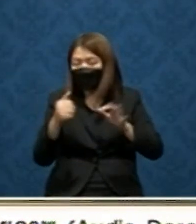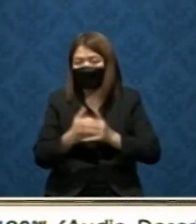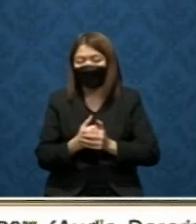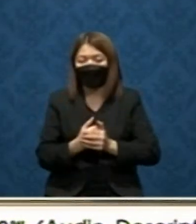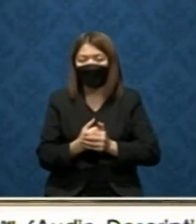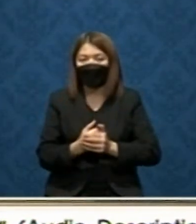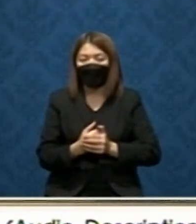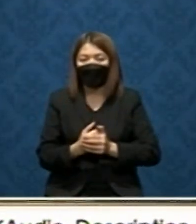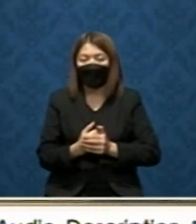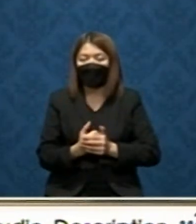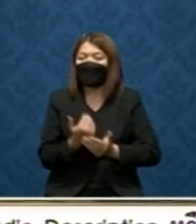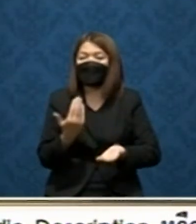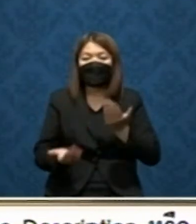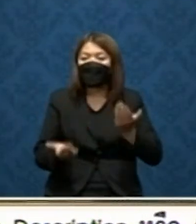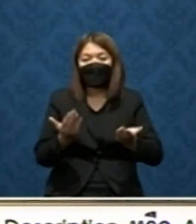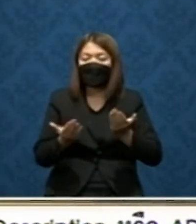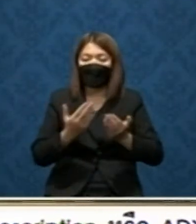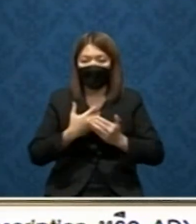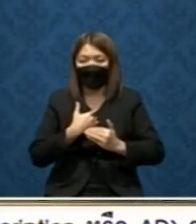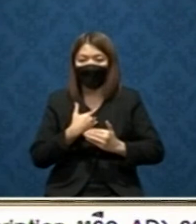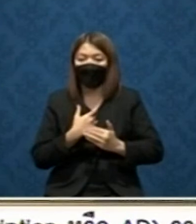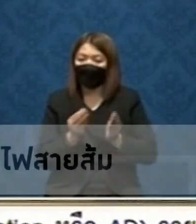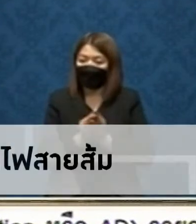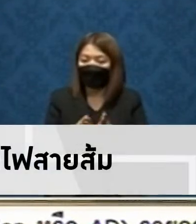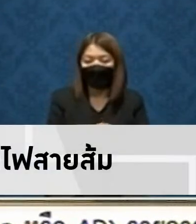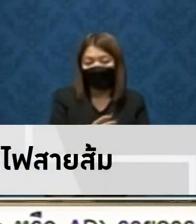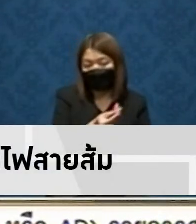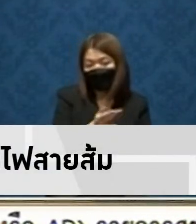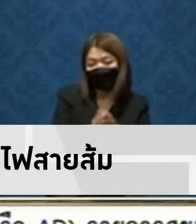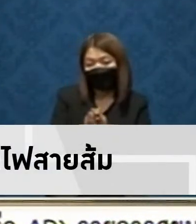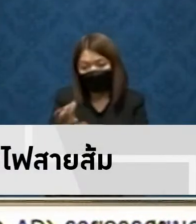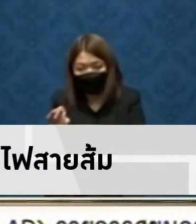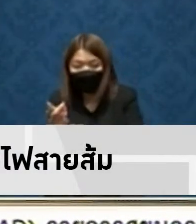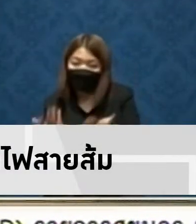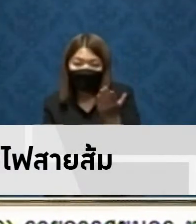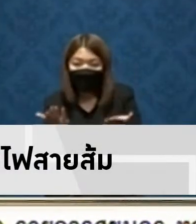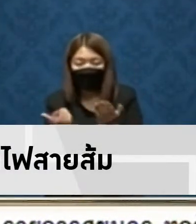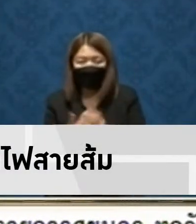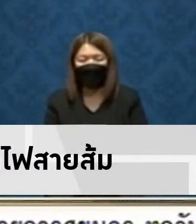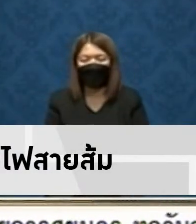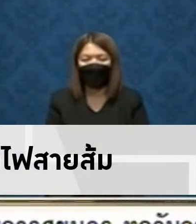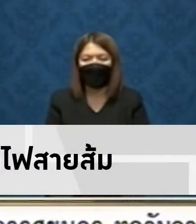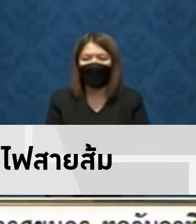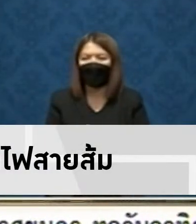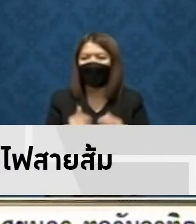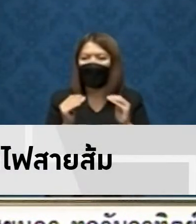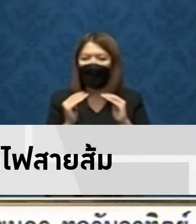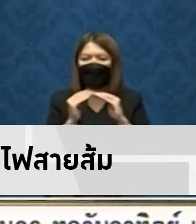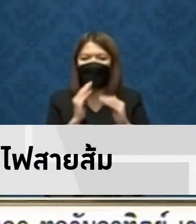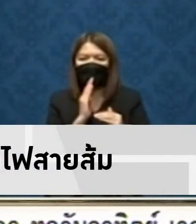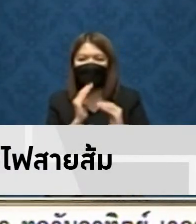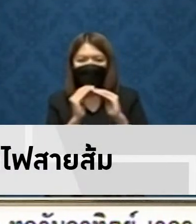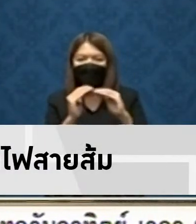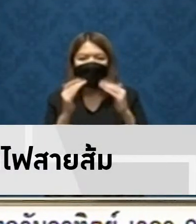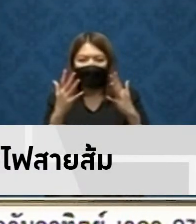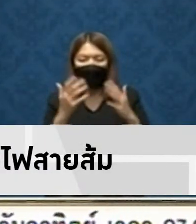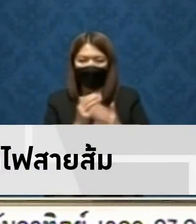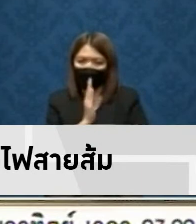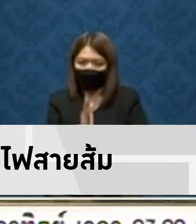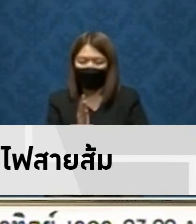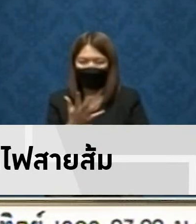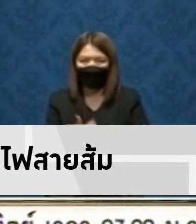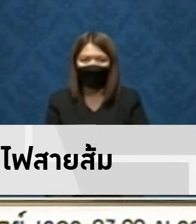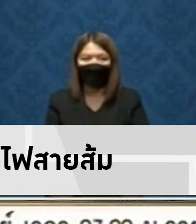ำลังรอเข้าสู่ครม.ถ้าปล่อยเข้าครม.โดยยังมีปัญหาคาราคาซังและถ้าครม.อนุมัติเมื่อไหร่เนี่ยจะผูกพันอนาคตอย่